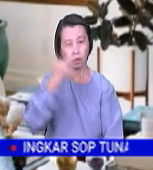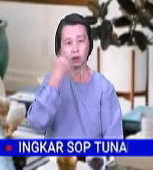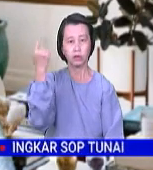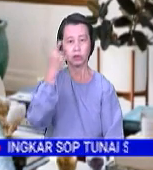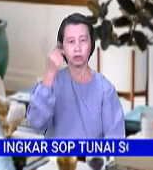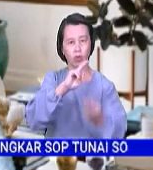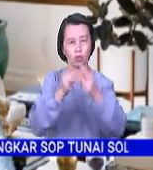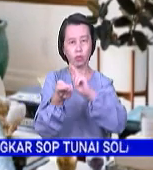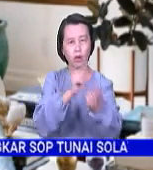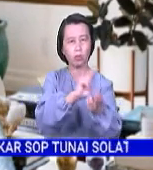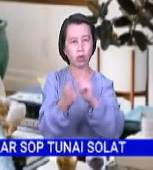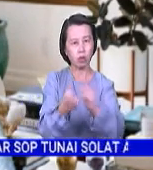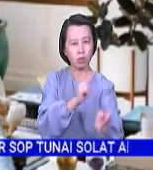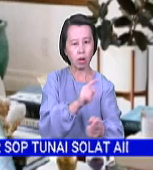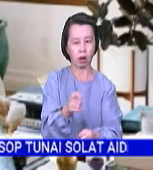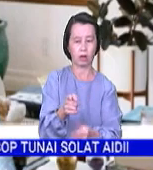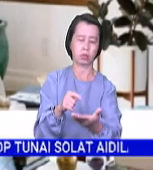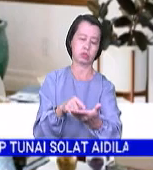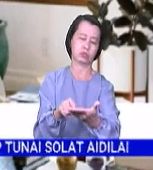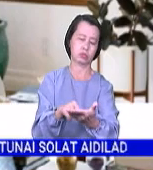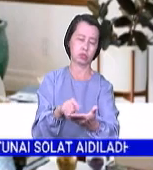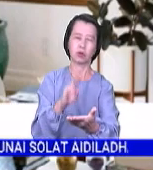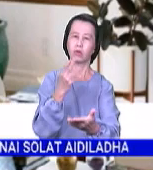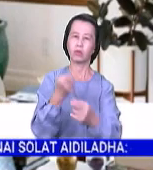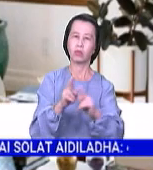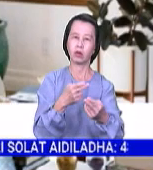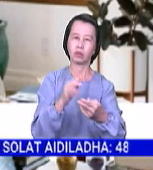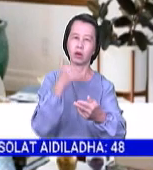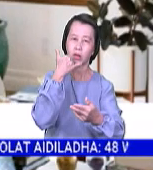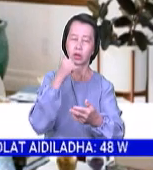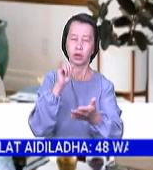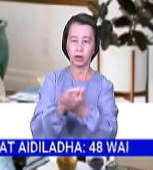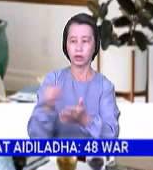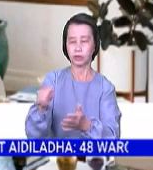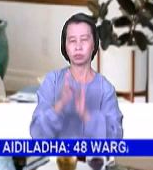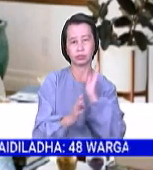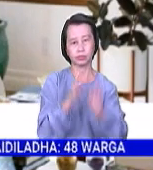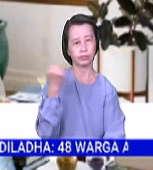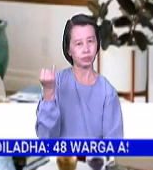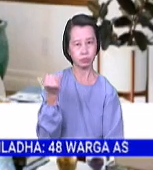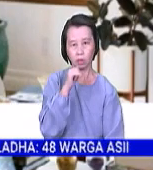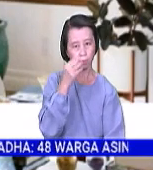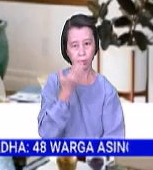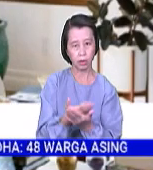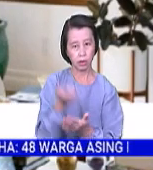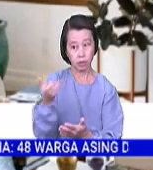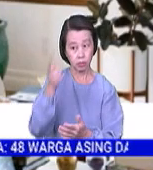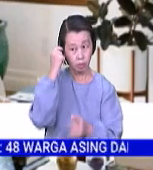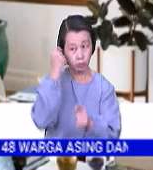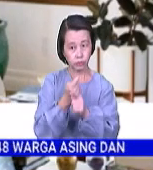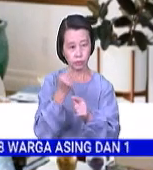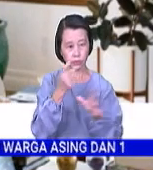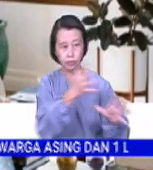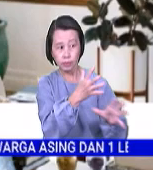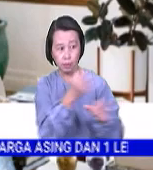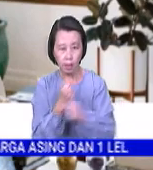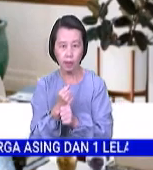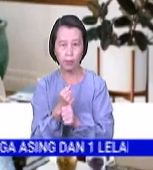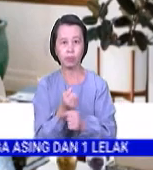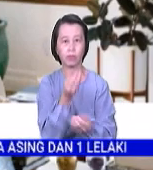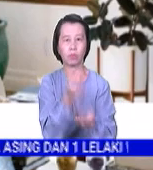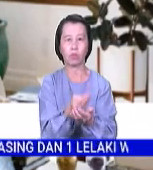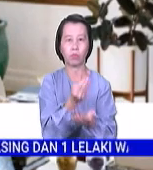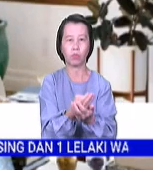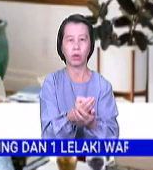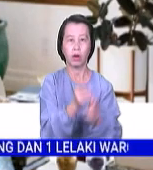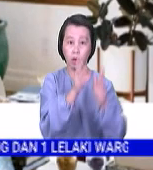sering berubah-ubah, dan ini merupakan satu kegiatan yang tidak bermaruah kerana tujuan mereka adalah untuk mendapatkan